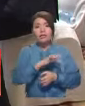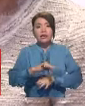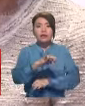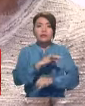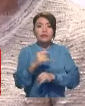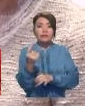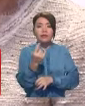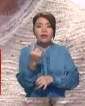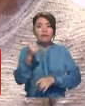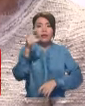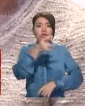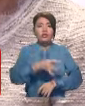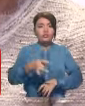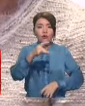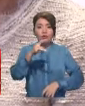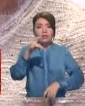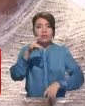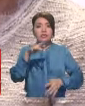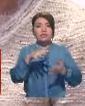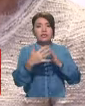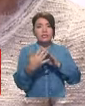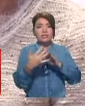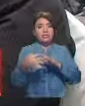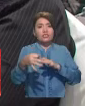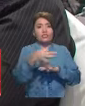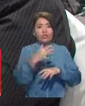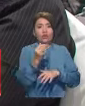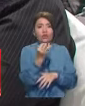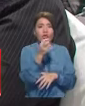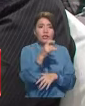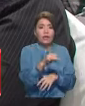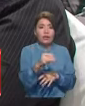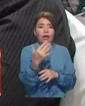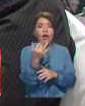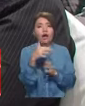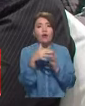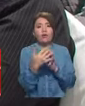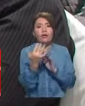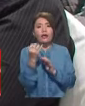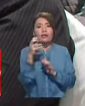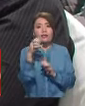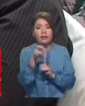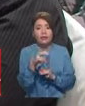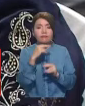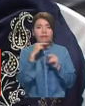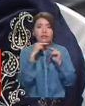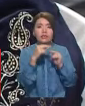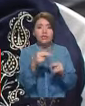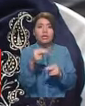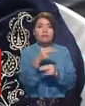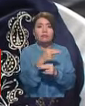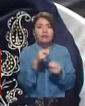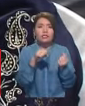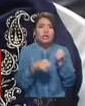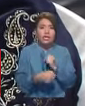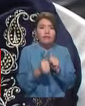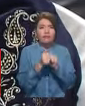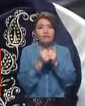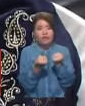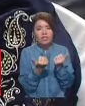первом республиканском слете сельских женщин Олтрухуным Иасы Аулана. Особое внимание уделили вопросам насилия, разводов и